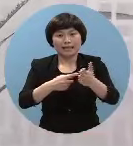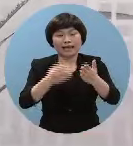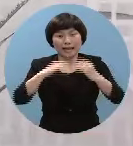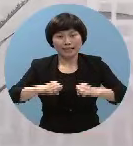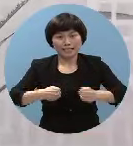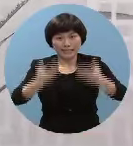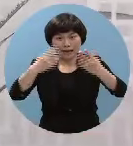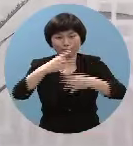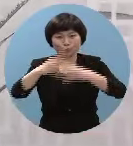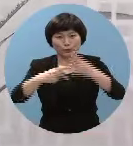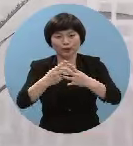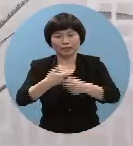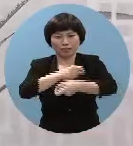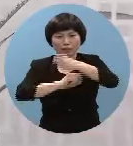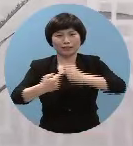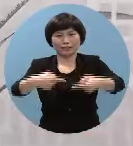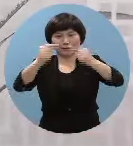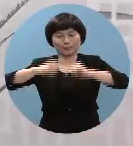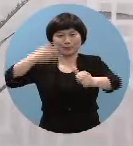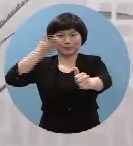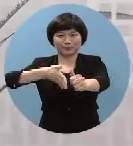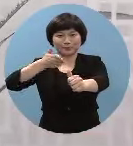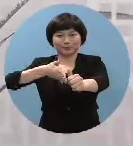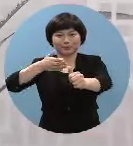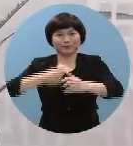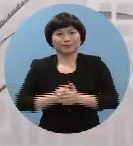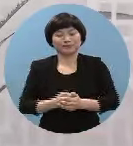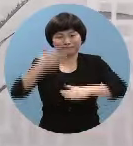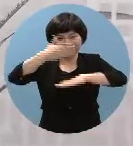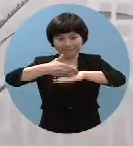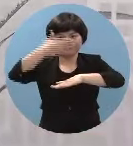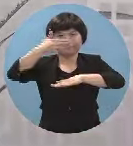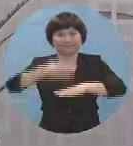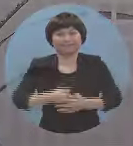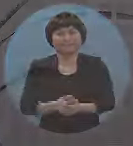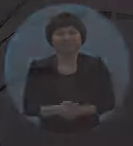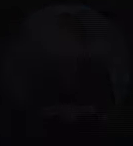진행하는 행사와 프로그램에도 적극 참여해 주시길 바랍니다. 감사합니다.